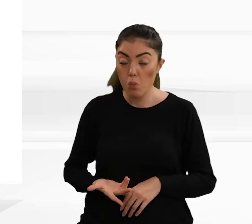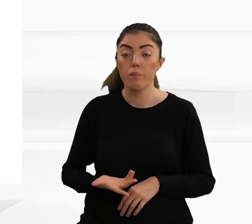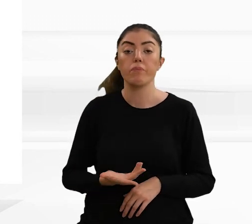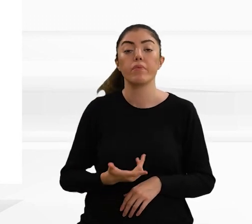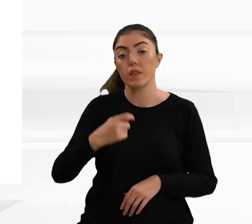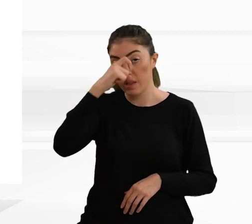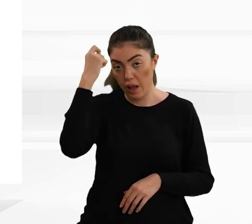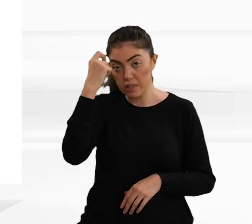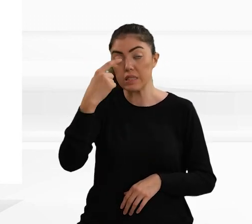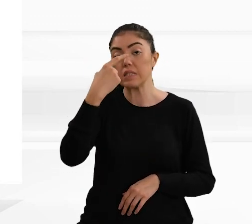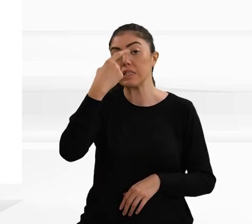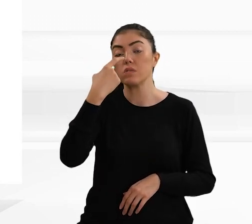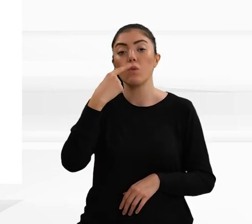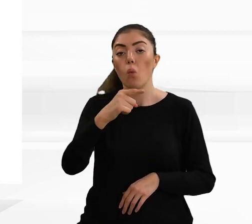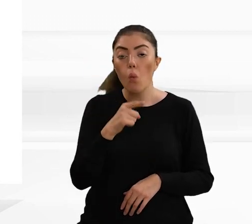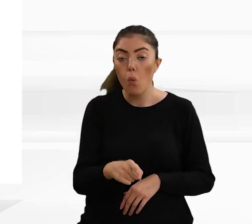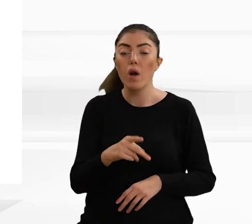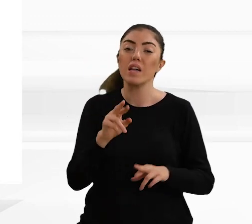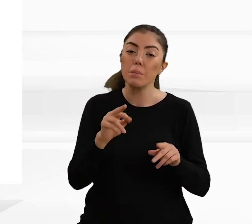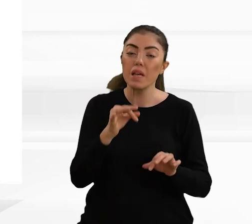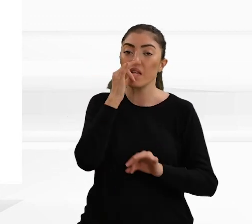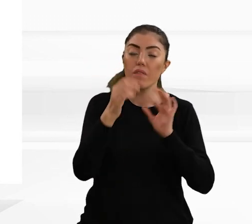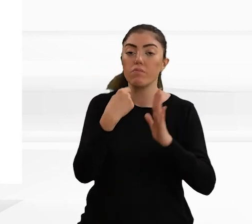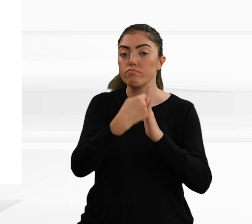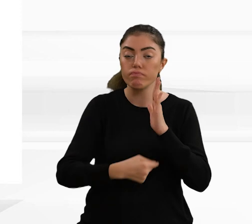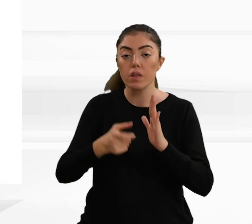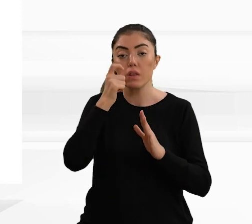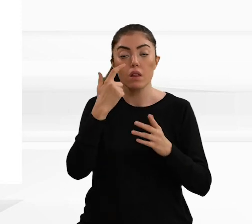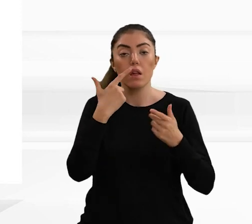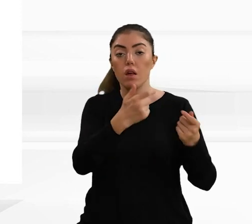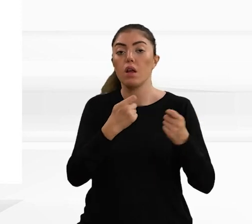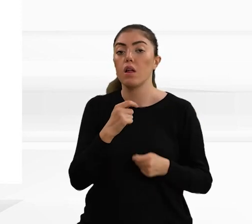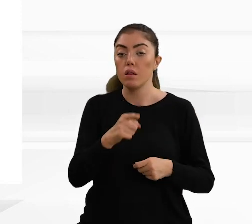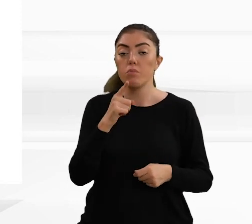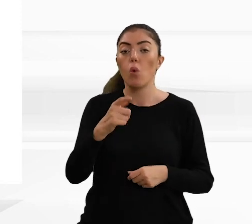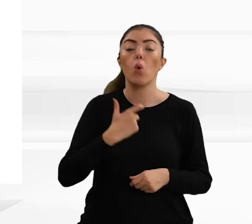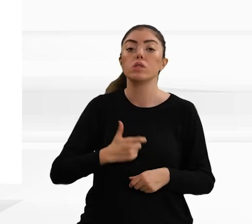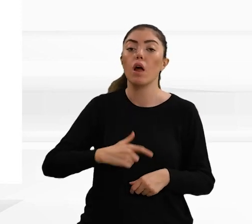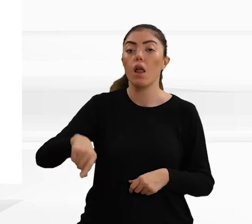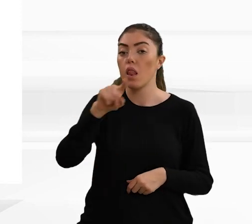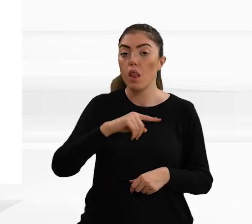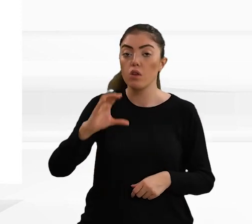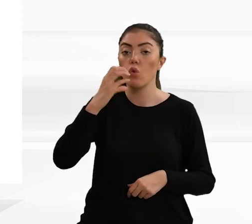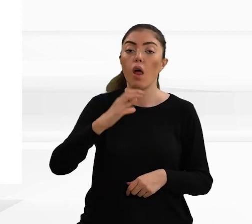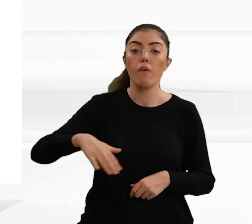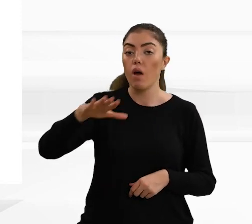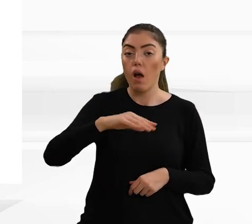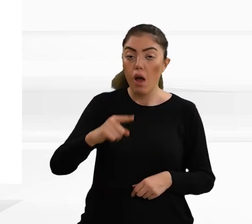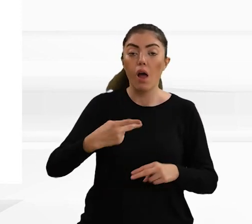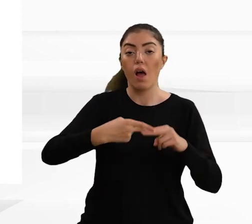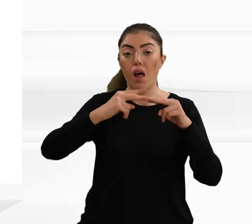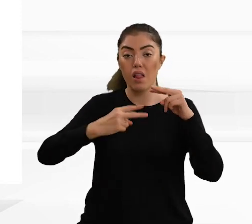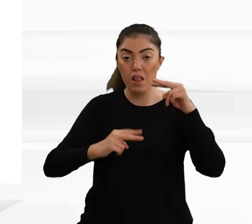yaz sıcaklıkları gibi ifadeler dikkate alındığında bu özelliklerin coğrafyanın